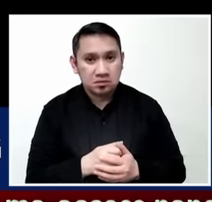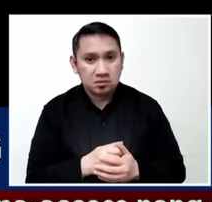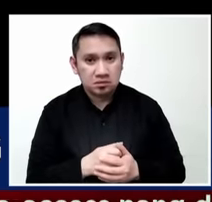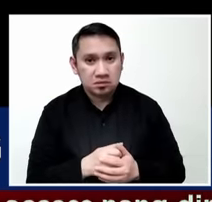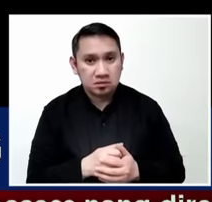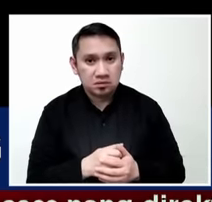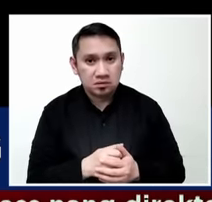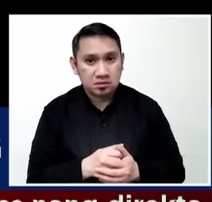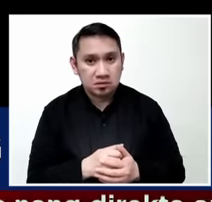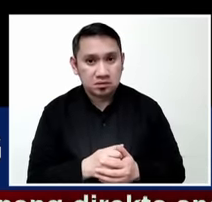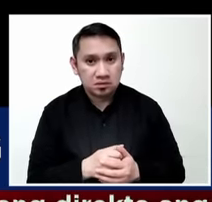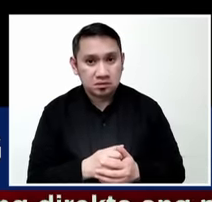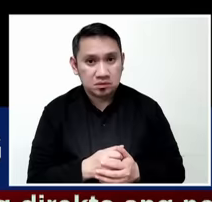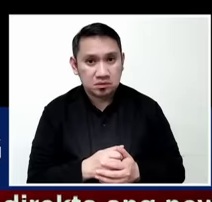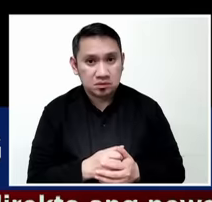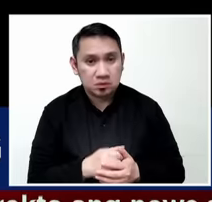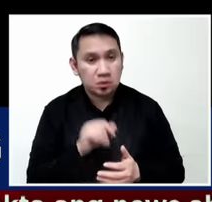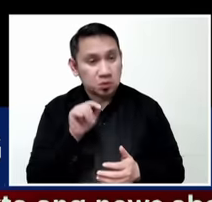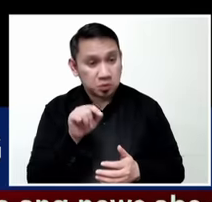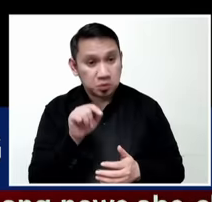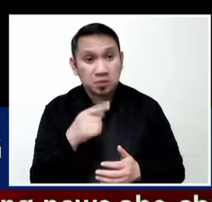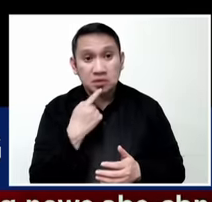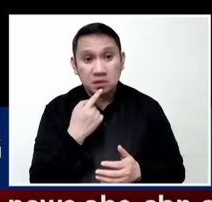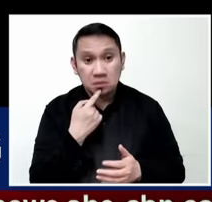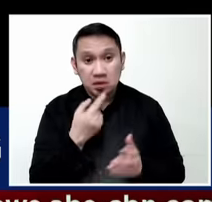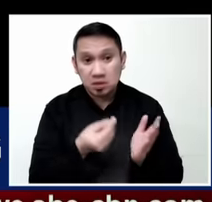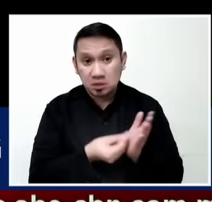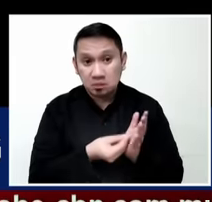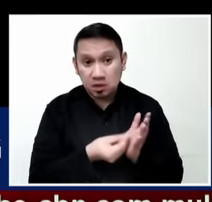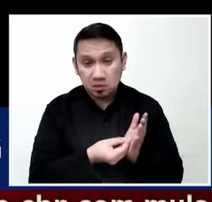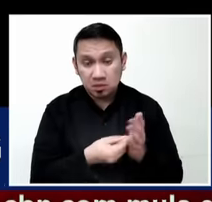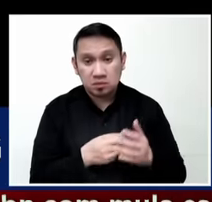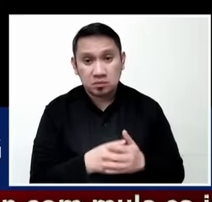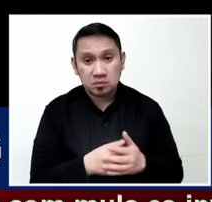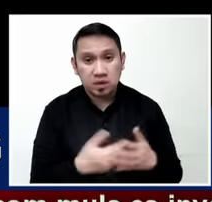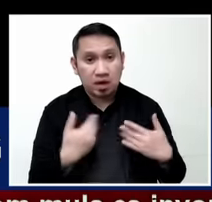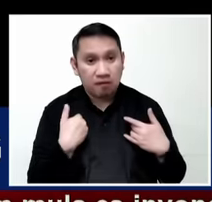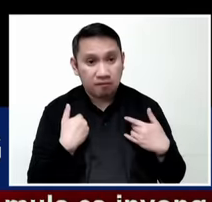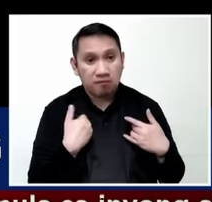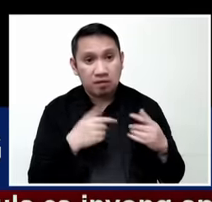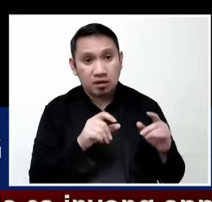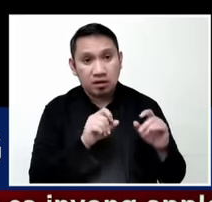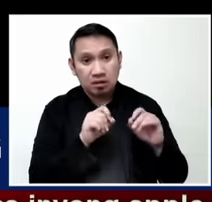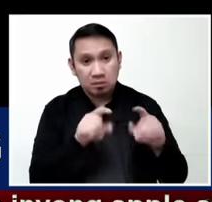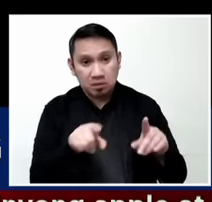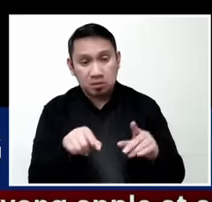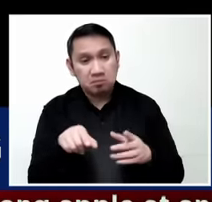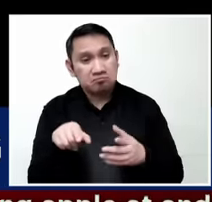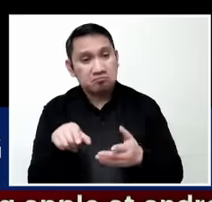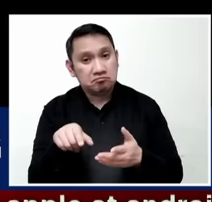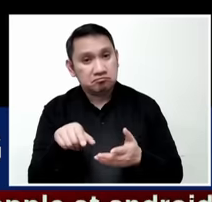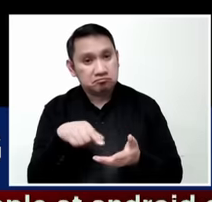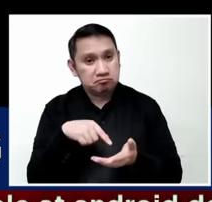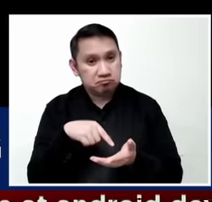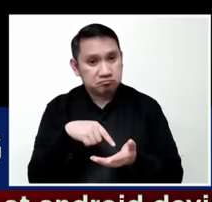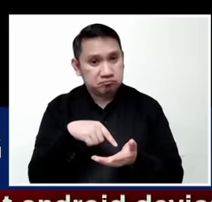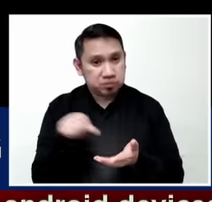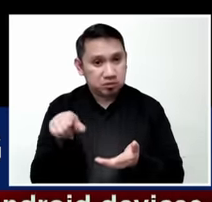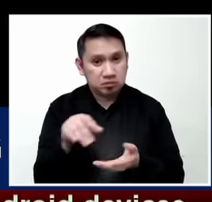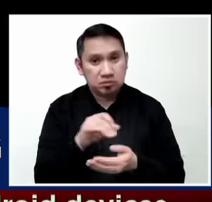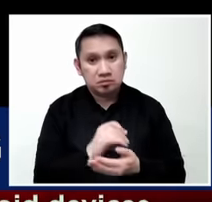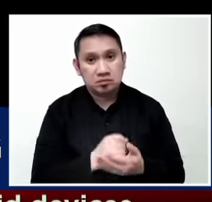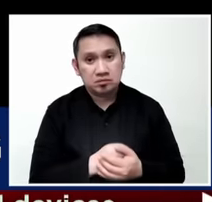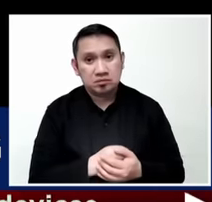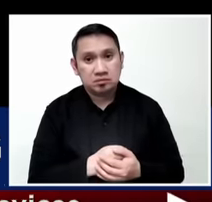yun nga po, involved ang pera, kakaroon din ng payout sa lugar. Nag-positive na po